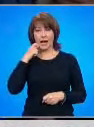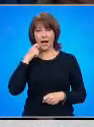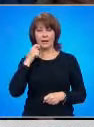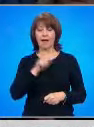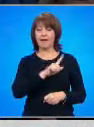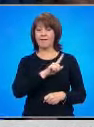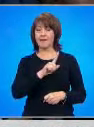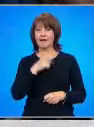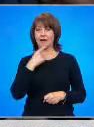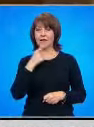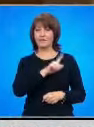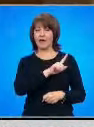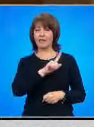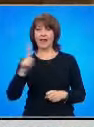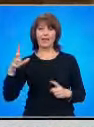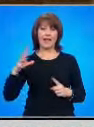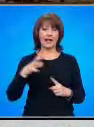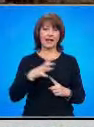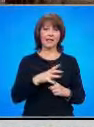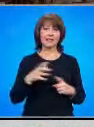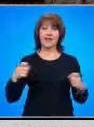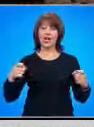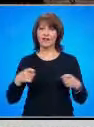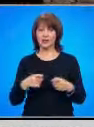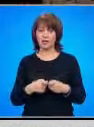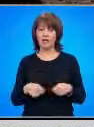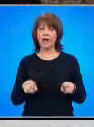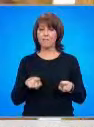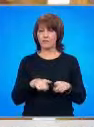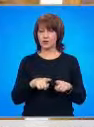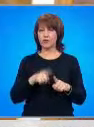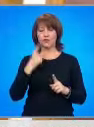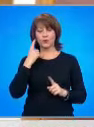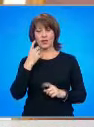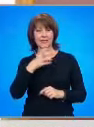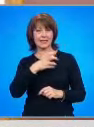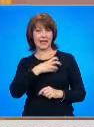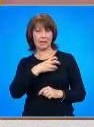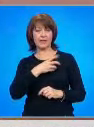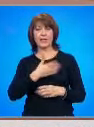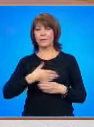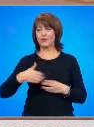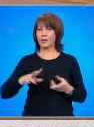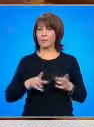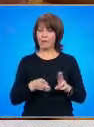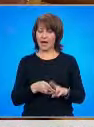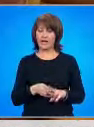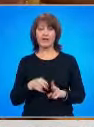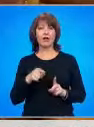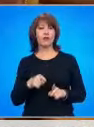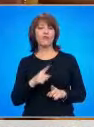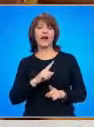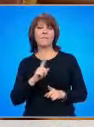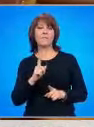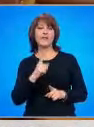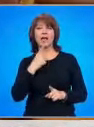не на агресията и на войната. Въпреки че застъпиха еднаква позиция с ГЕРБ по темата Митрофанов от Продължаваме промяната, казаха, че това не е индикация